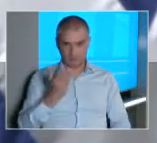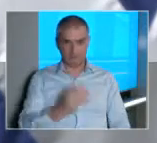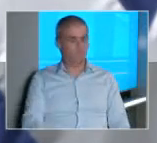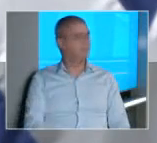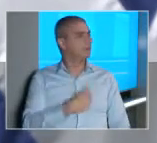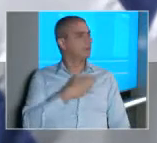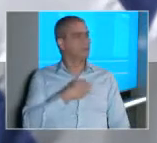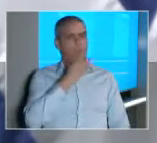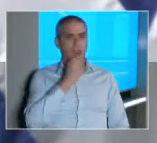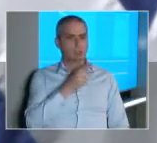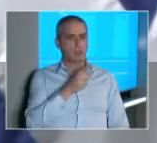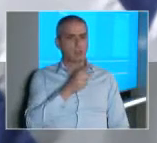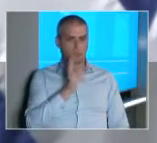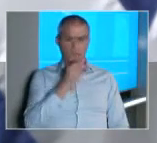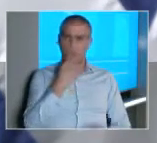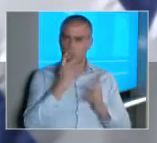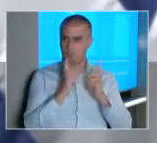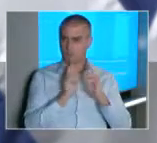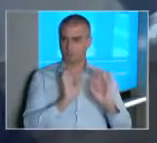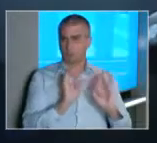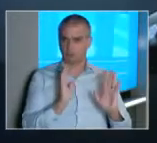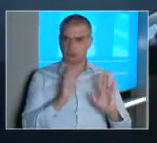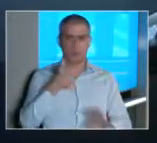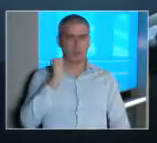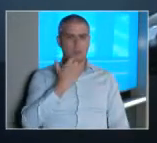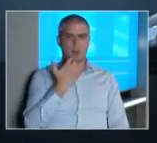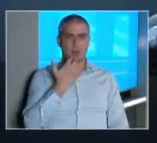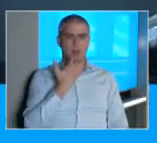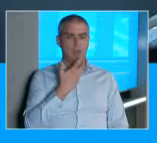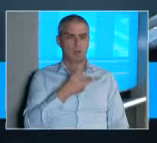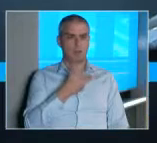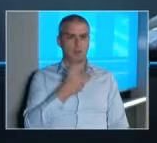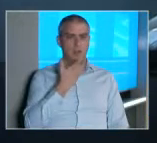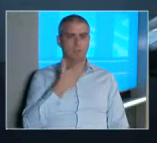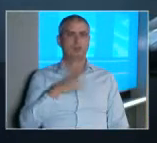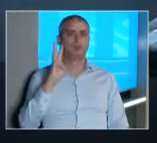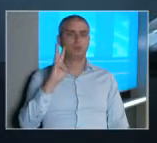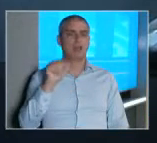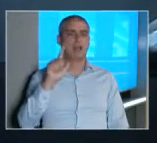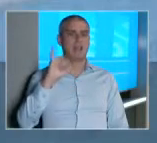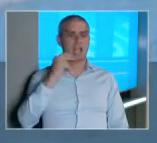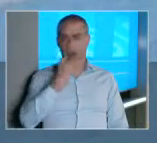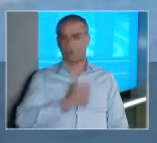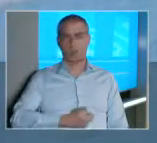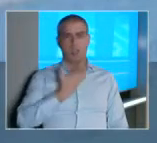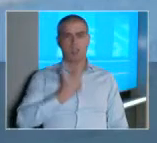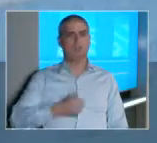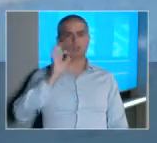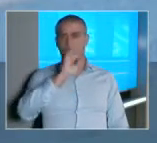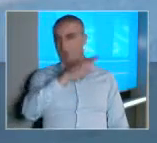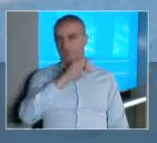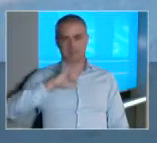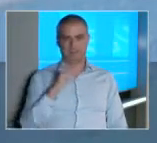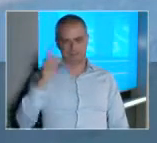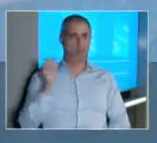אופר, אני רוצה לשאול אותך, אם אפשר תגובה קצרה שלך, אתמול הרב שמואל אליהו, הרב הראשי של העיר צפת, התגייס